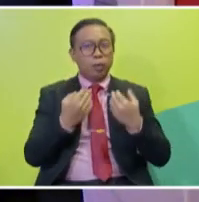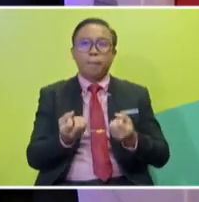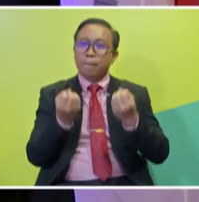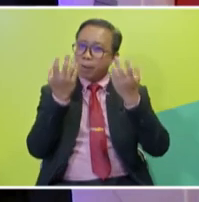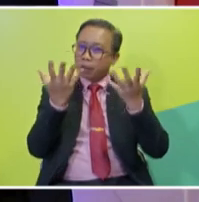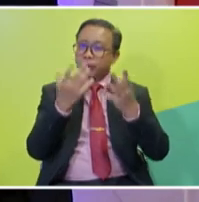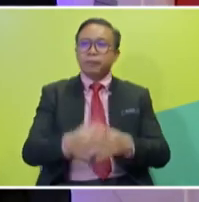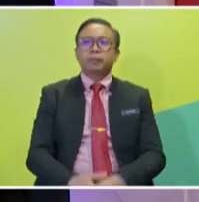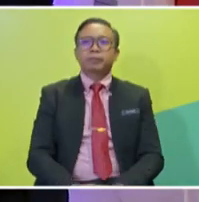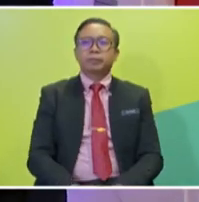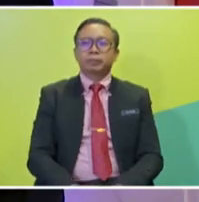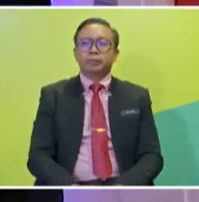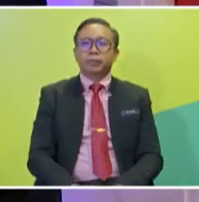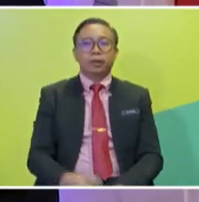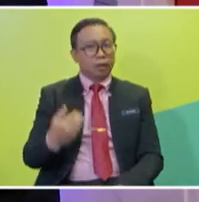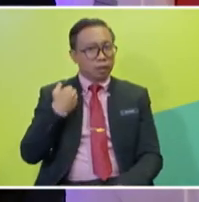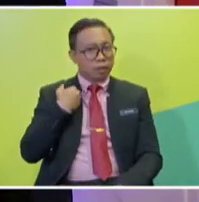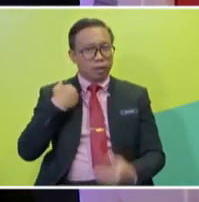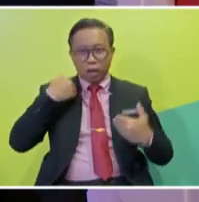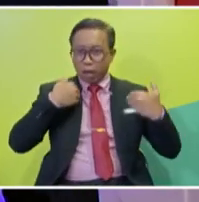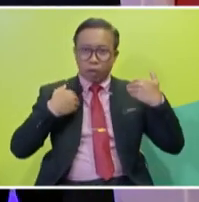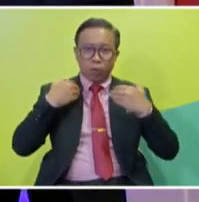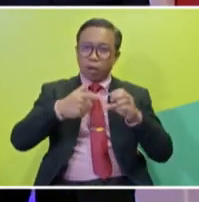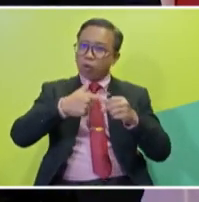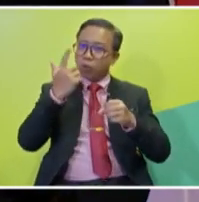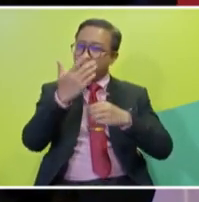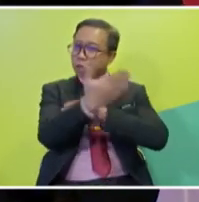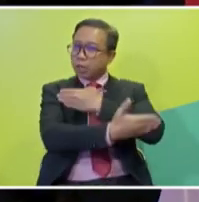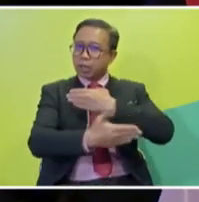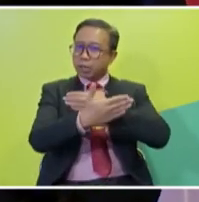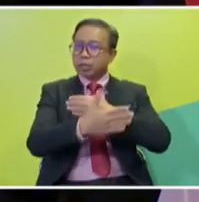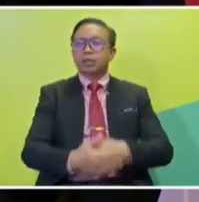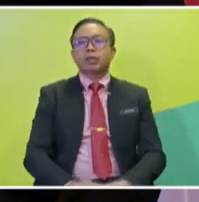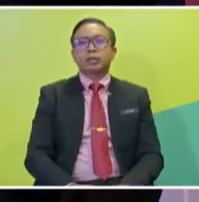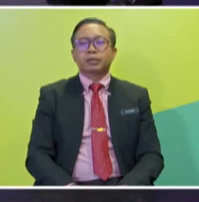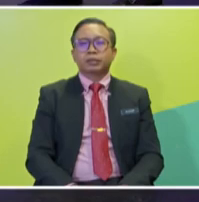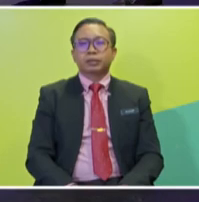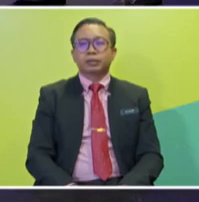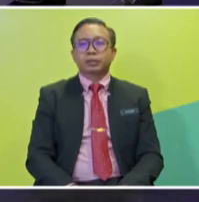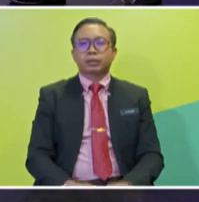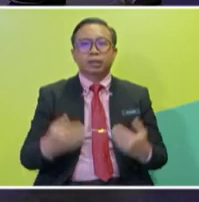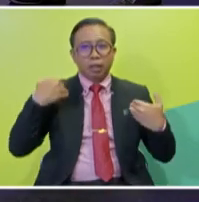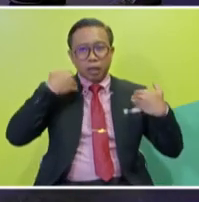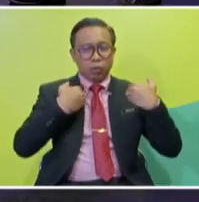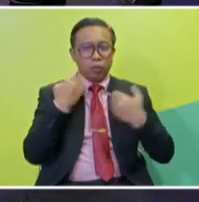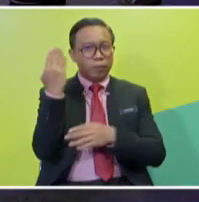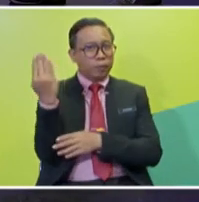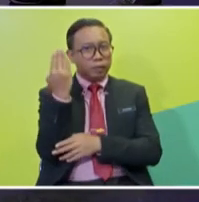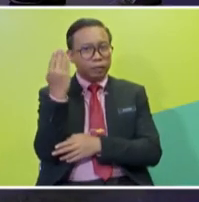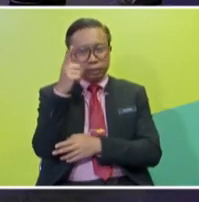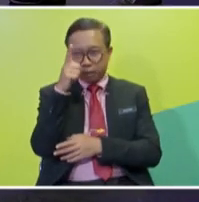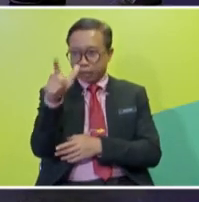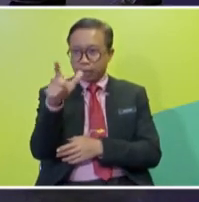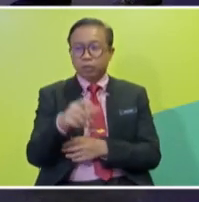keris Cumanya ada hewan luar negara dalam negara yang seperti inilah hawane yang biasa kita lihat ayam